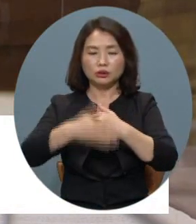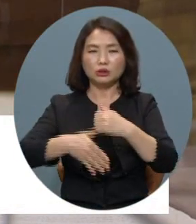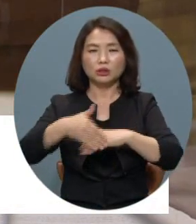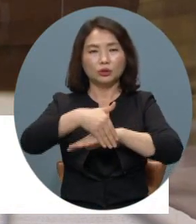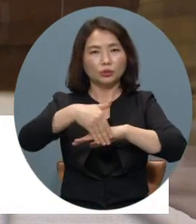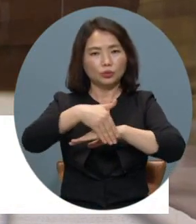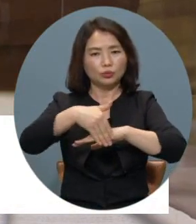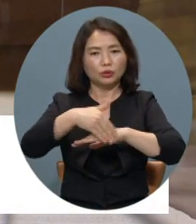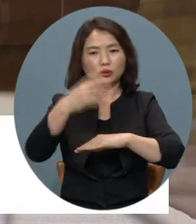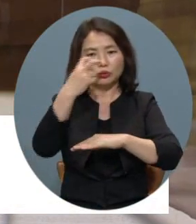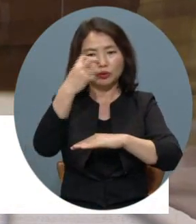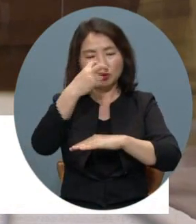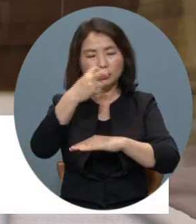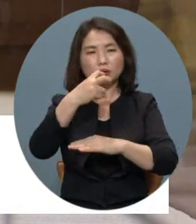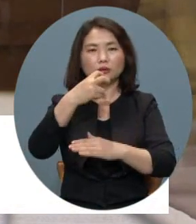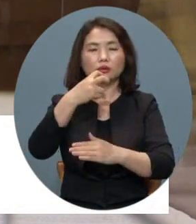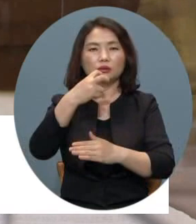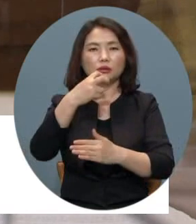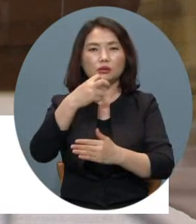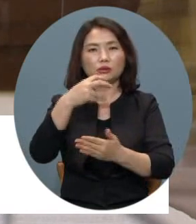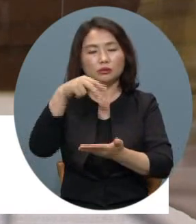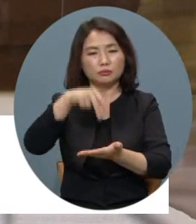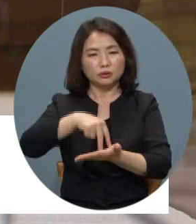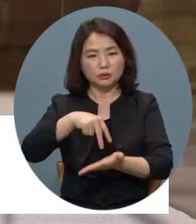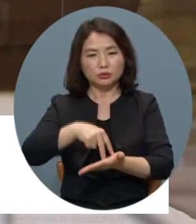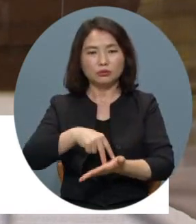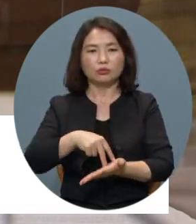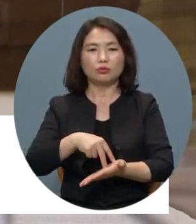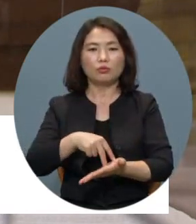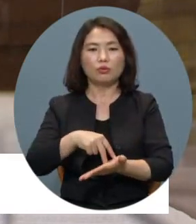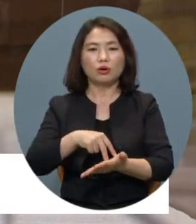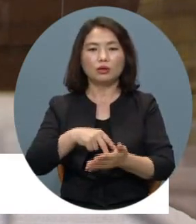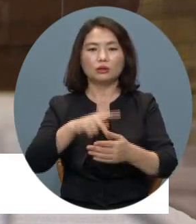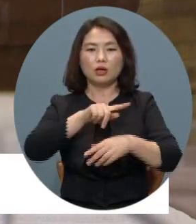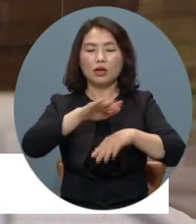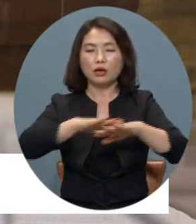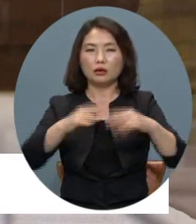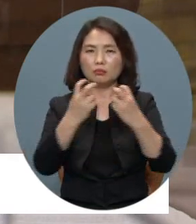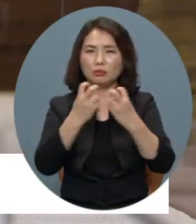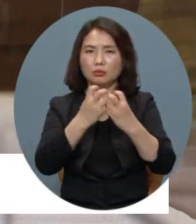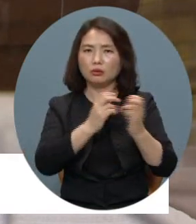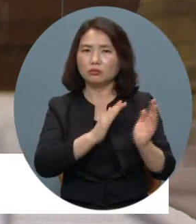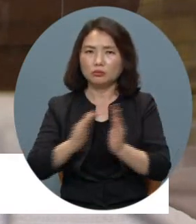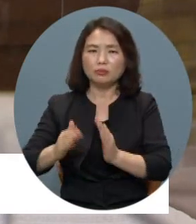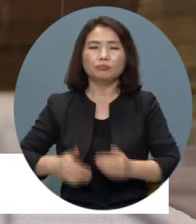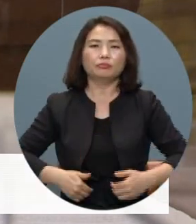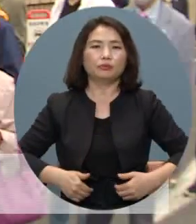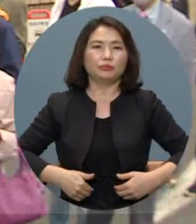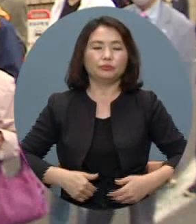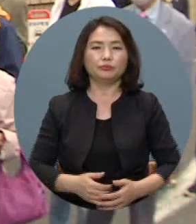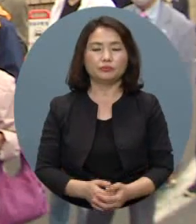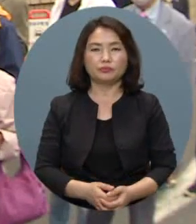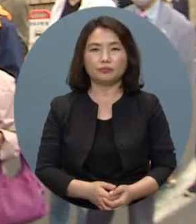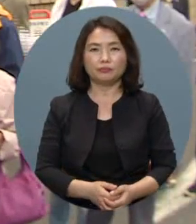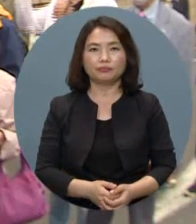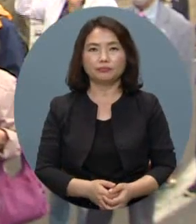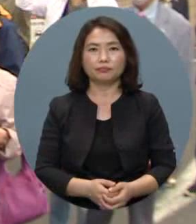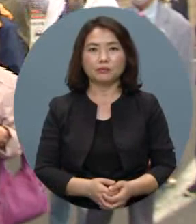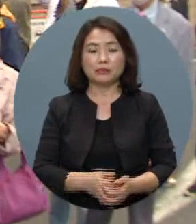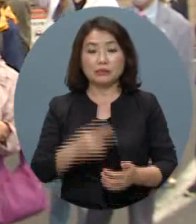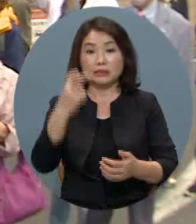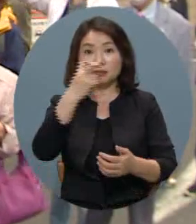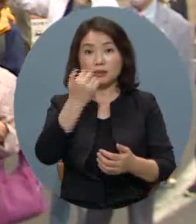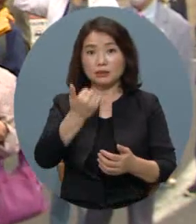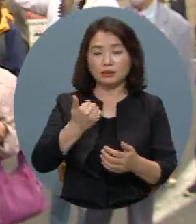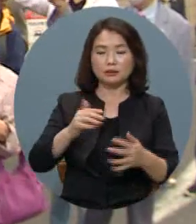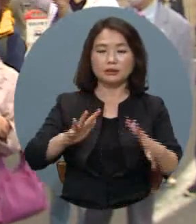대구시 나름대로 도시 계획 관리 차원에서 어떤 대안을 또 수립해야 될 필요성이 있지 않겠나. 심사를